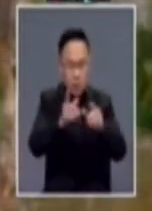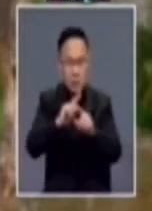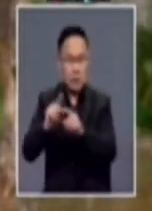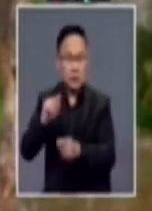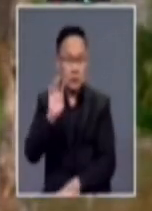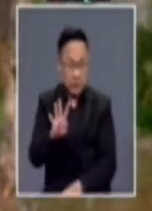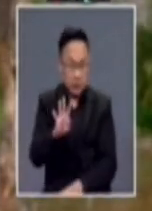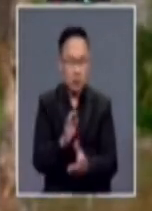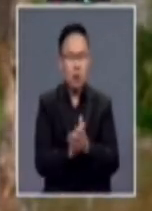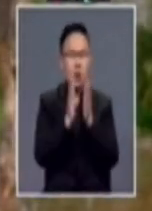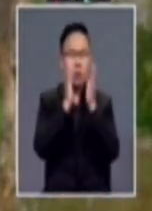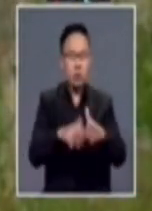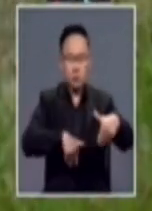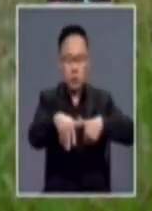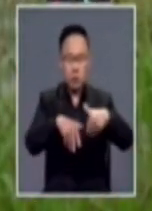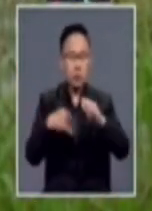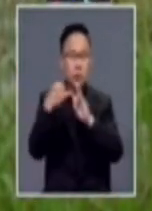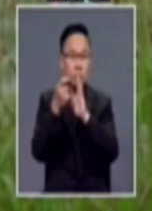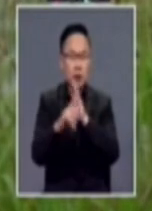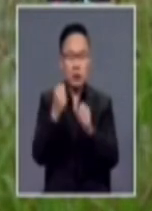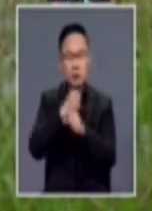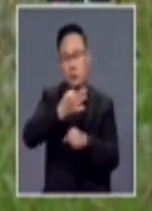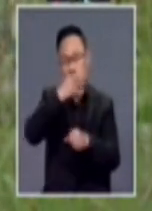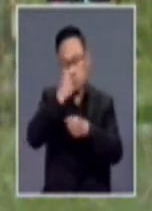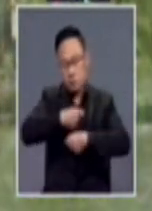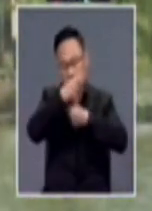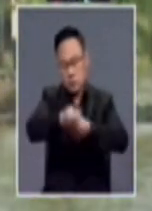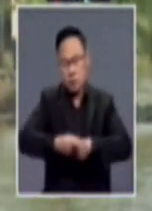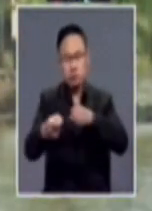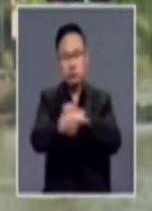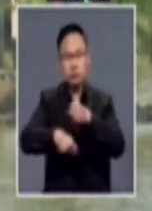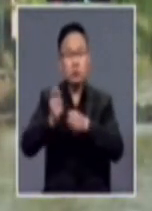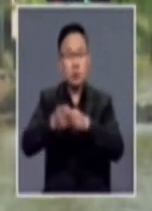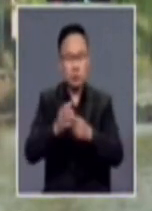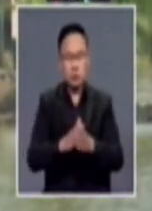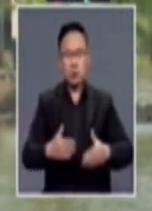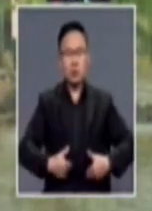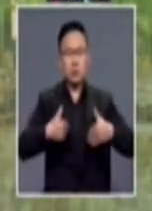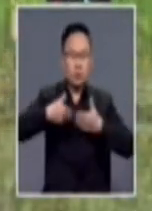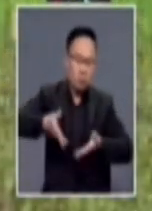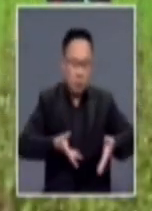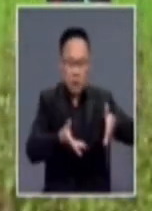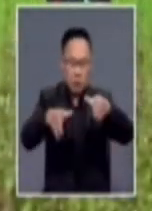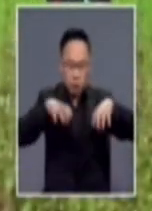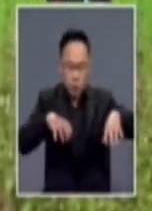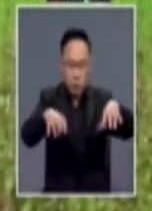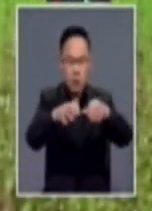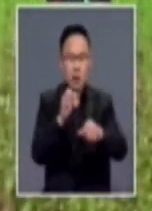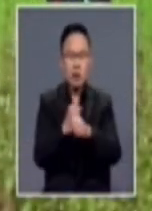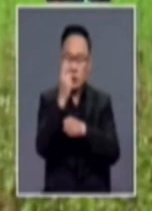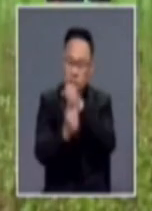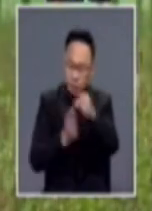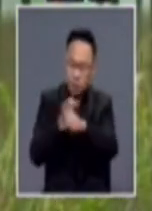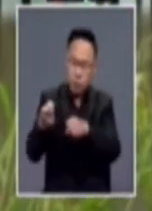4สายพื้นเพของประชาชนที่นี่ประกอบอาชีพเกษตรกรรมเป็นส่วนใหญ่จากการใช้ชีวิตติดริมแม่น้ำปลูกข้าวตลอดทั้